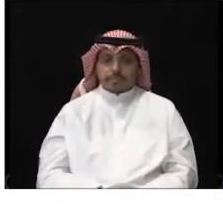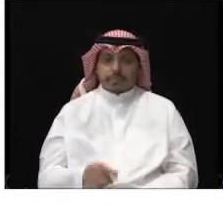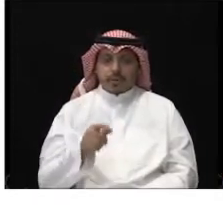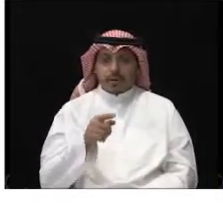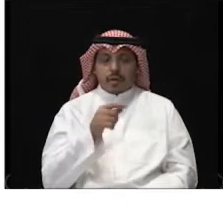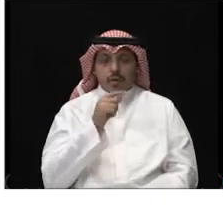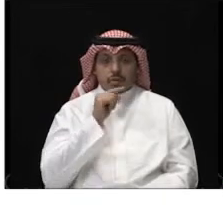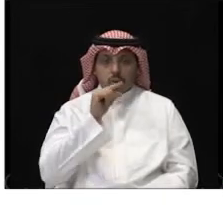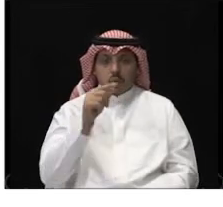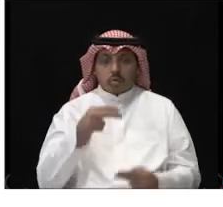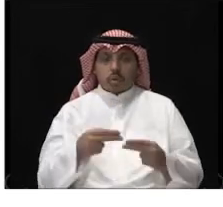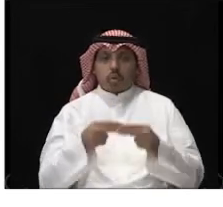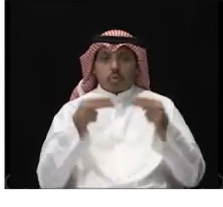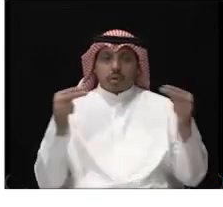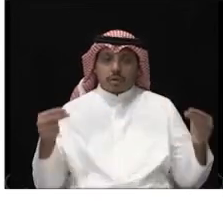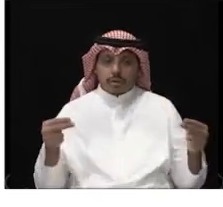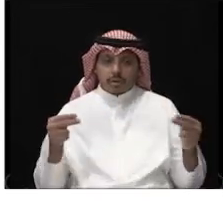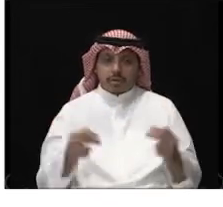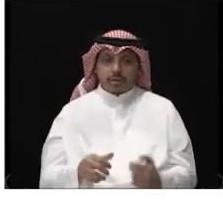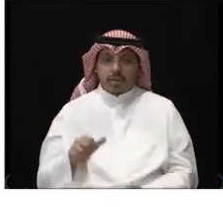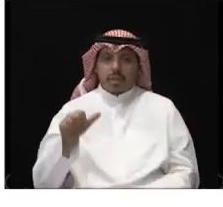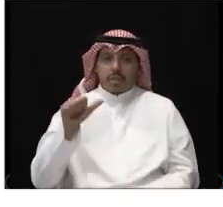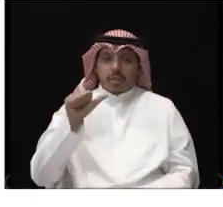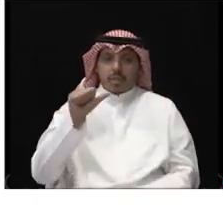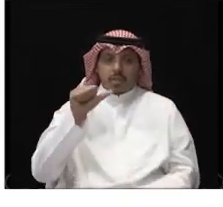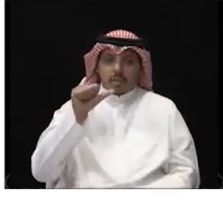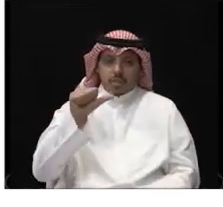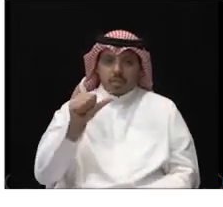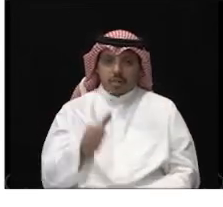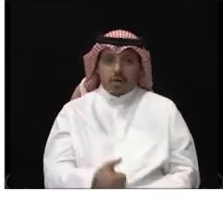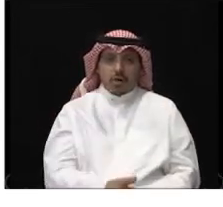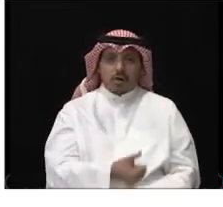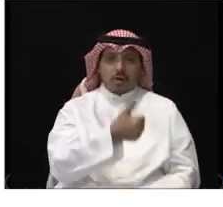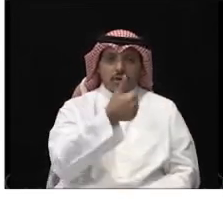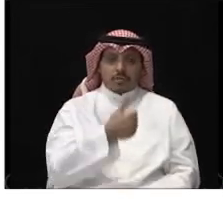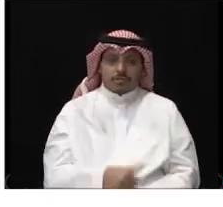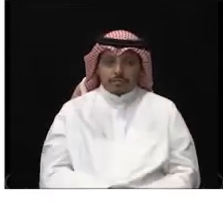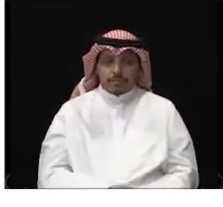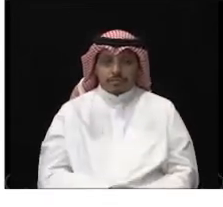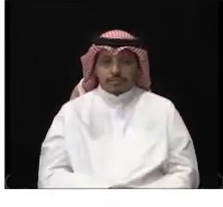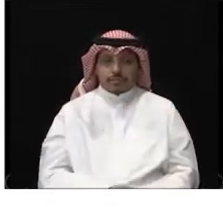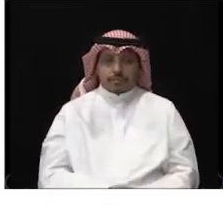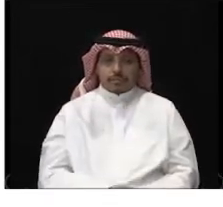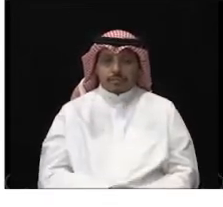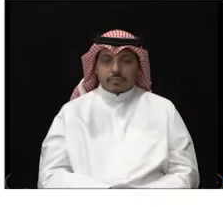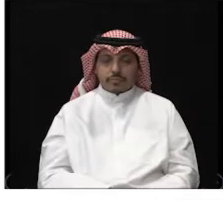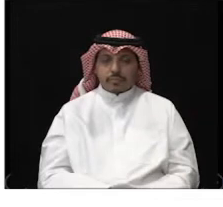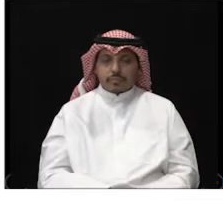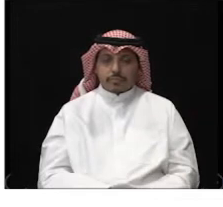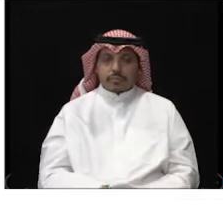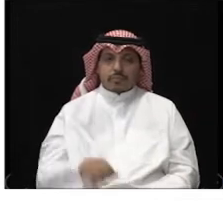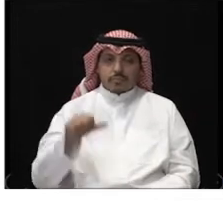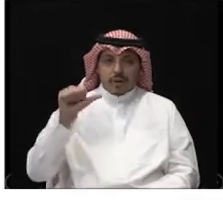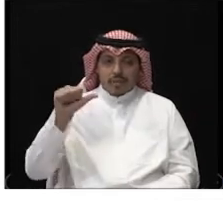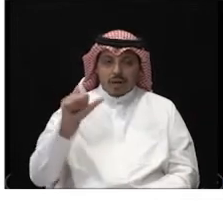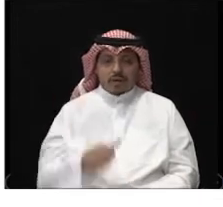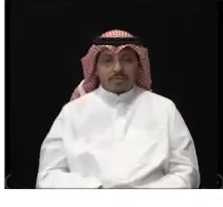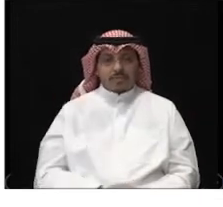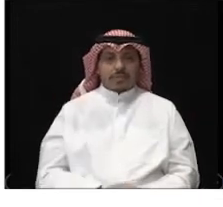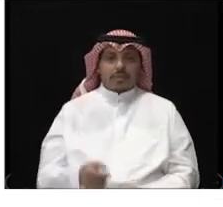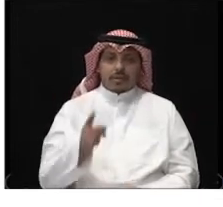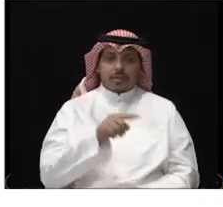الصوت الطويل. أحسنتم، صوت طويل، ض ض صوت قصير،